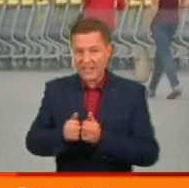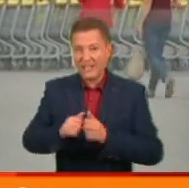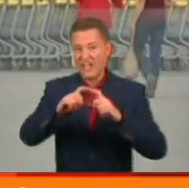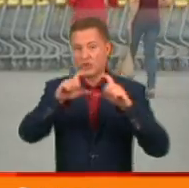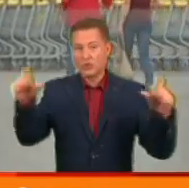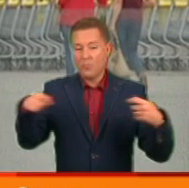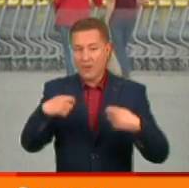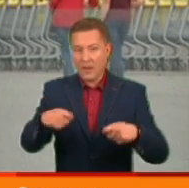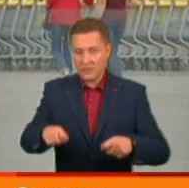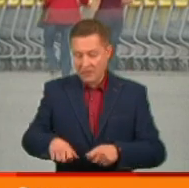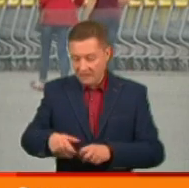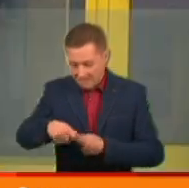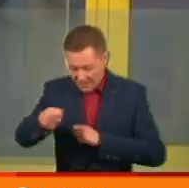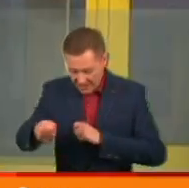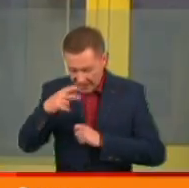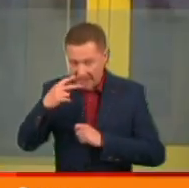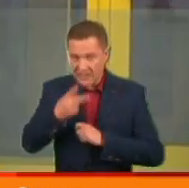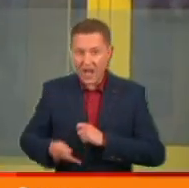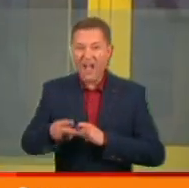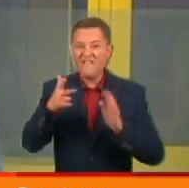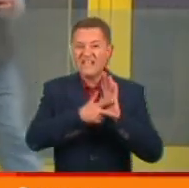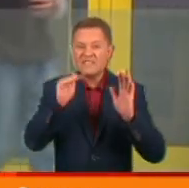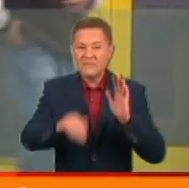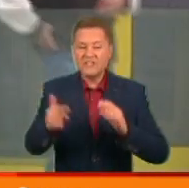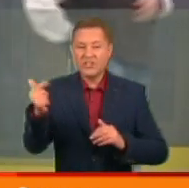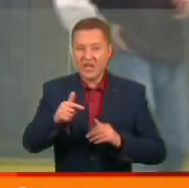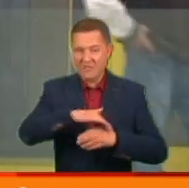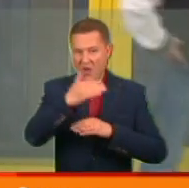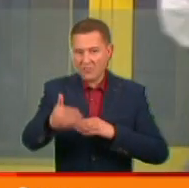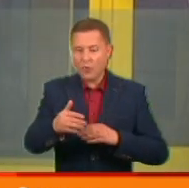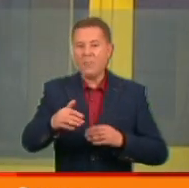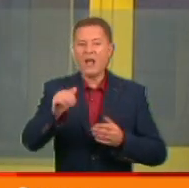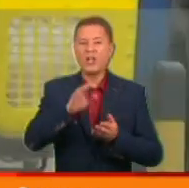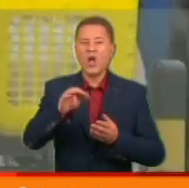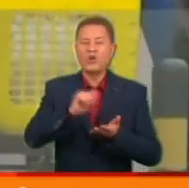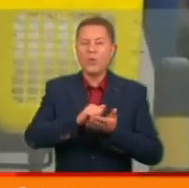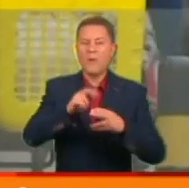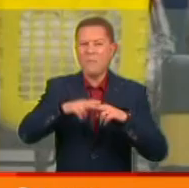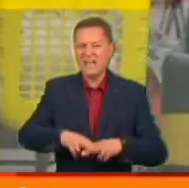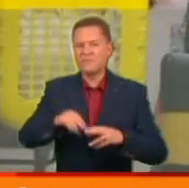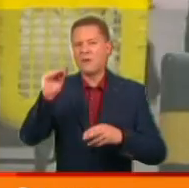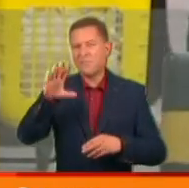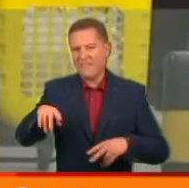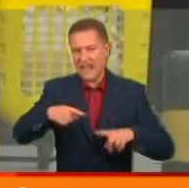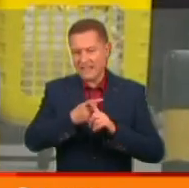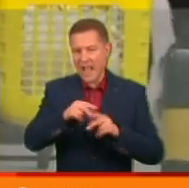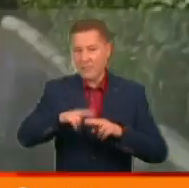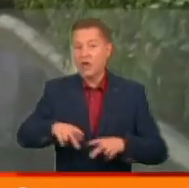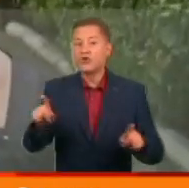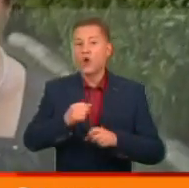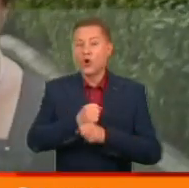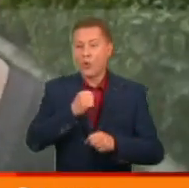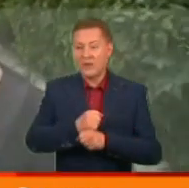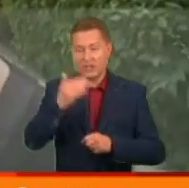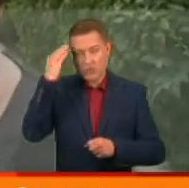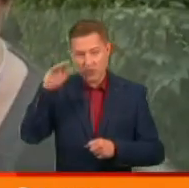супермаркету. Відкрила, там майже 8 тисяч гривень і купа документів. Паспорт, права і техпаспорт. Що робити з чужим